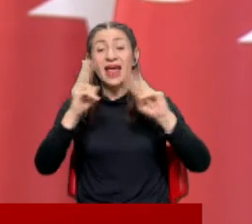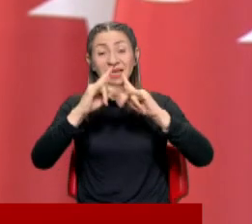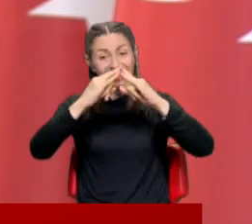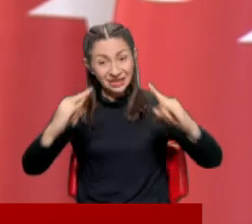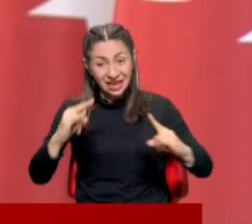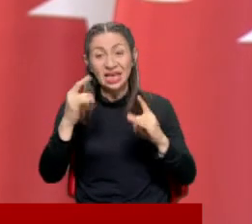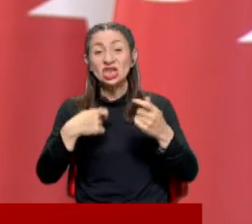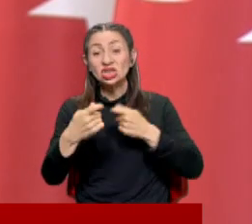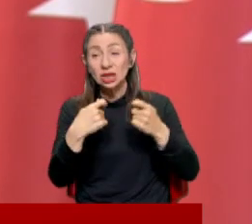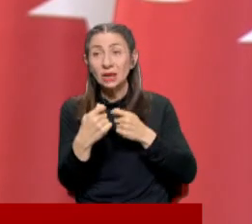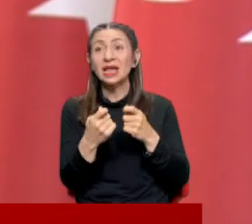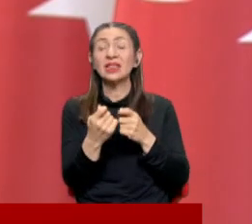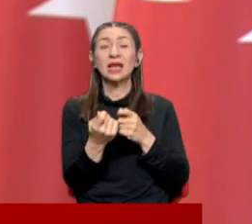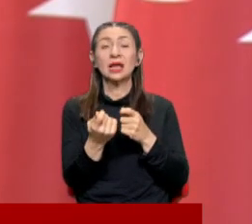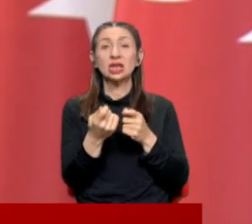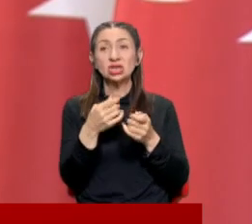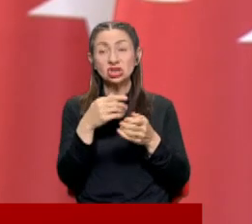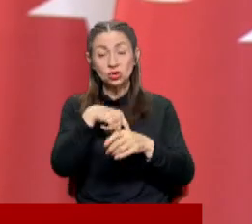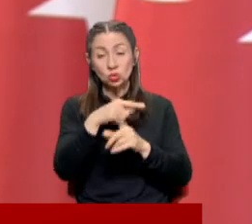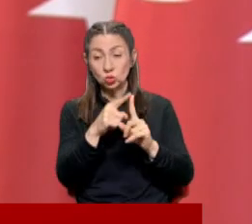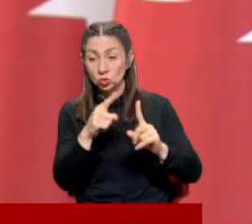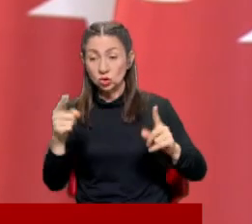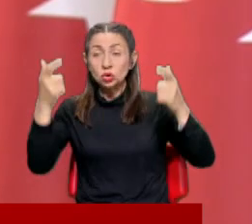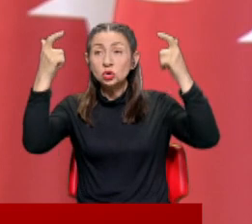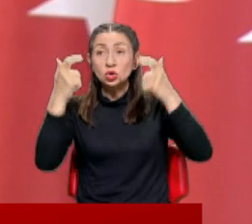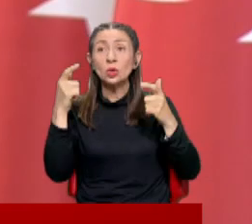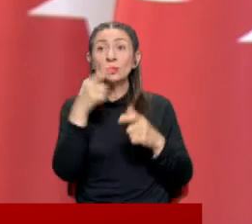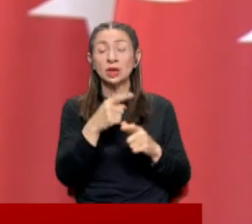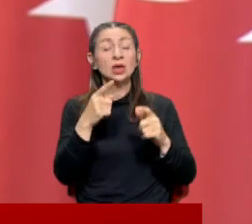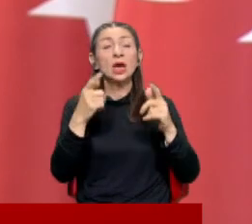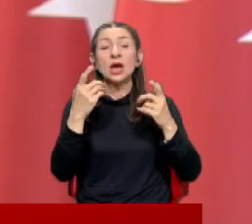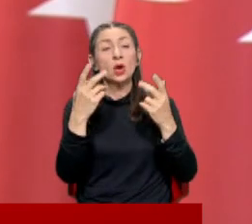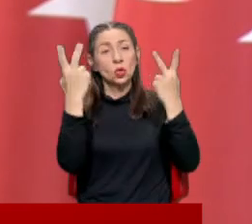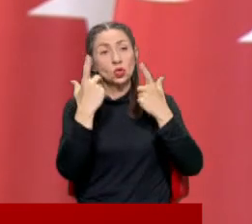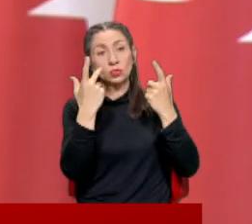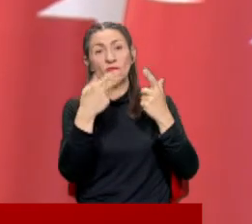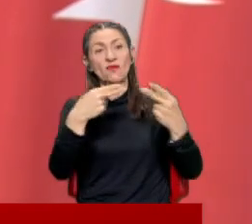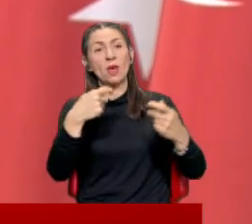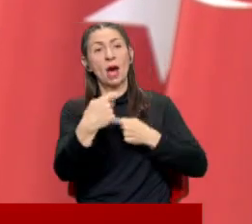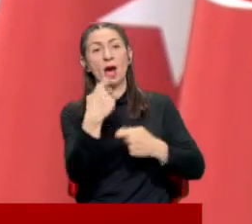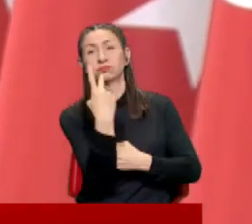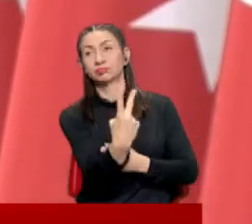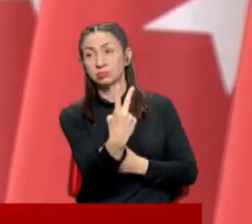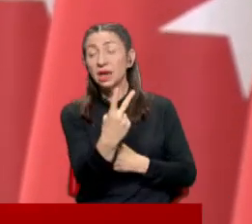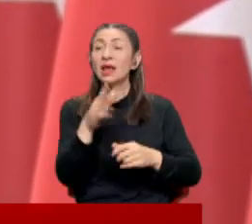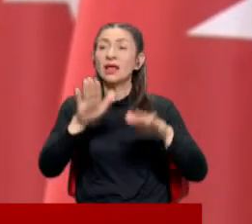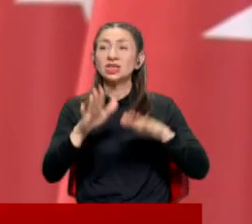için işletmeden çıkarma süreçlerinin sorumluluğu da yükleniciye aittir. Cumhurbaşkanı Erdoğan